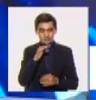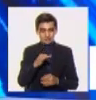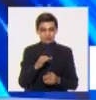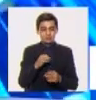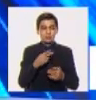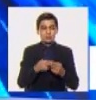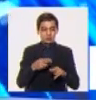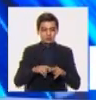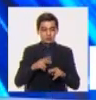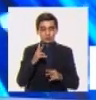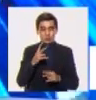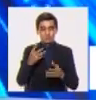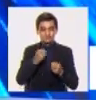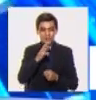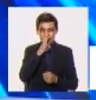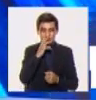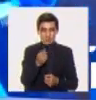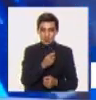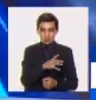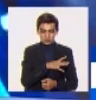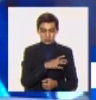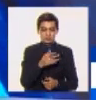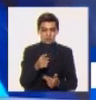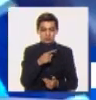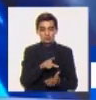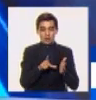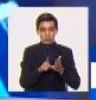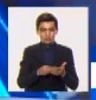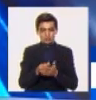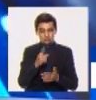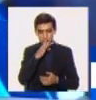Поэтому те, кто получает низкие доходы, для них, соответственно, будет